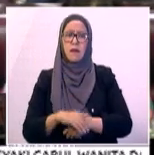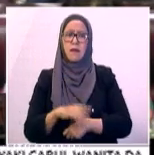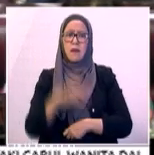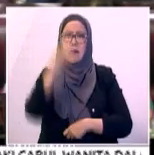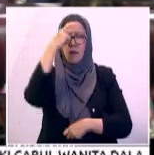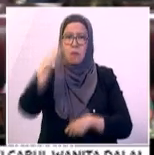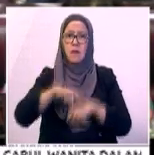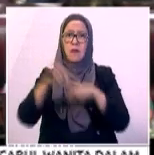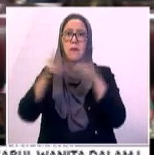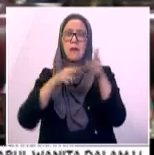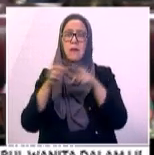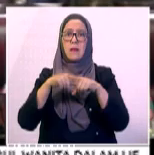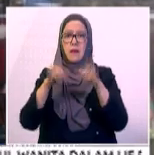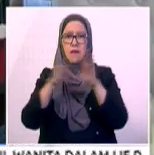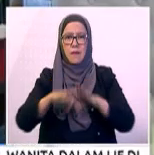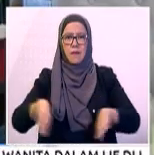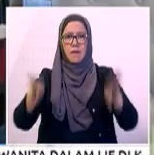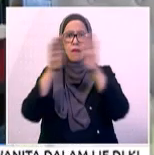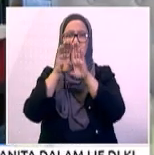kasih.